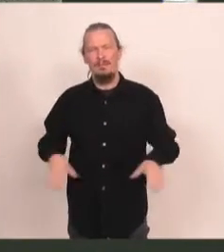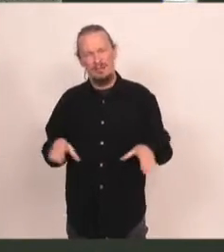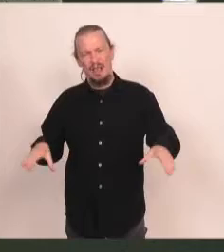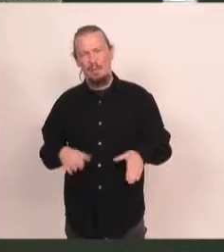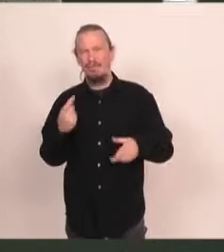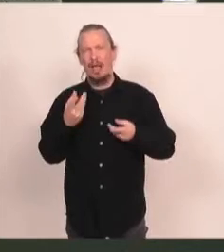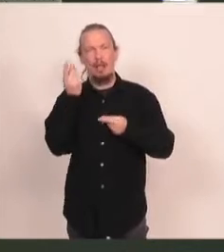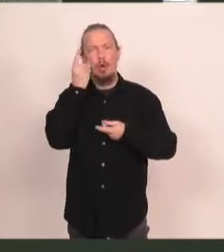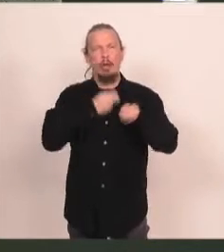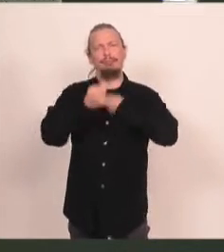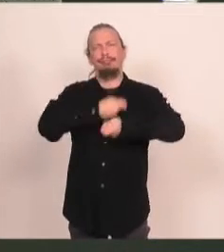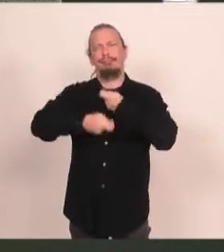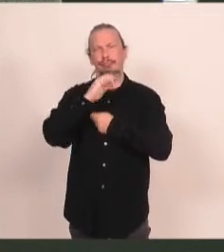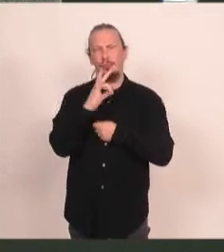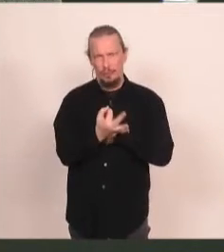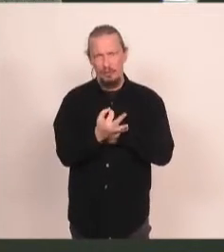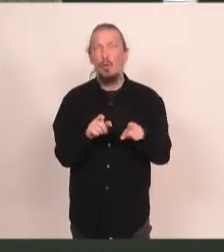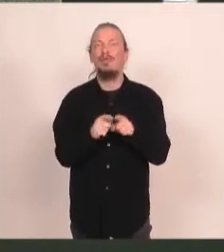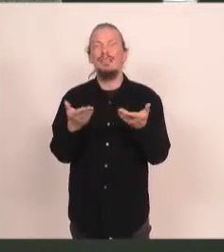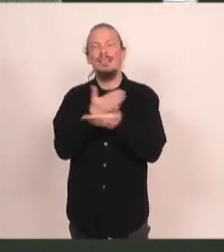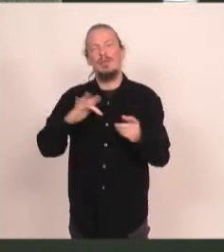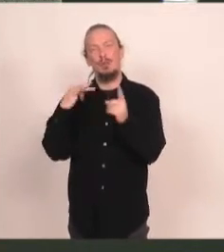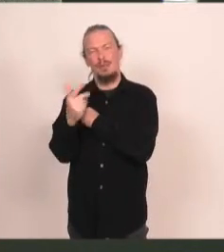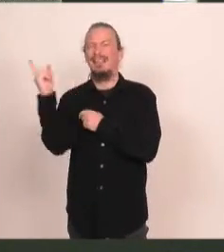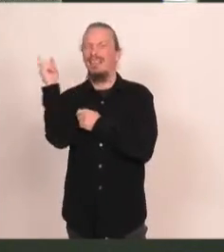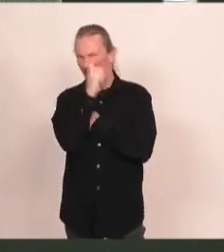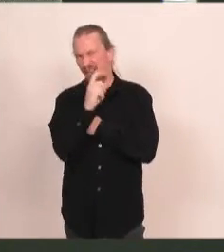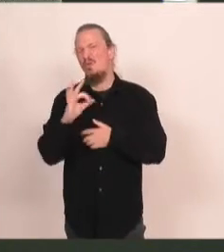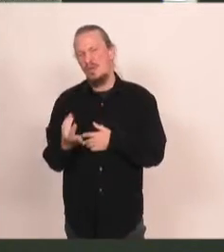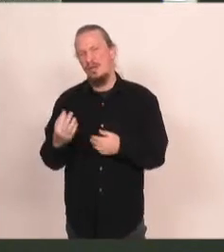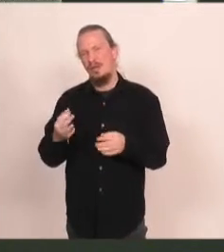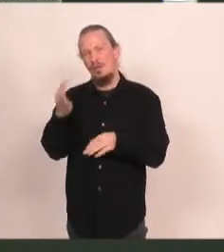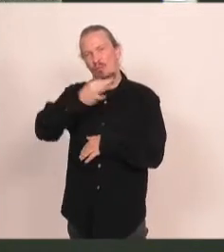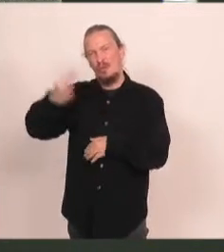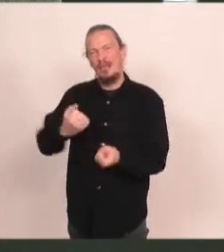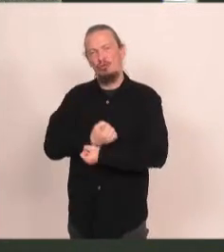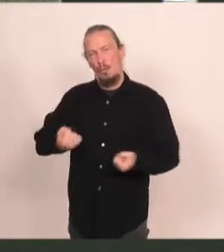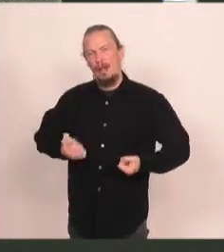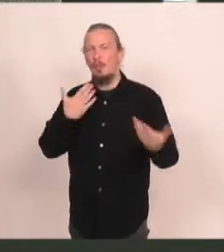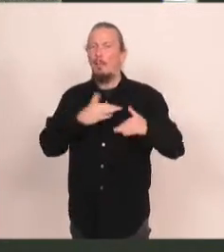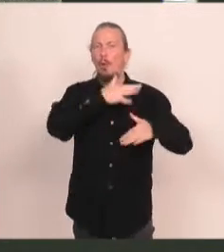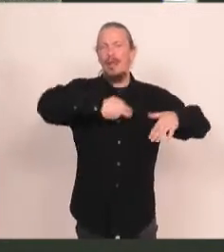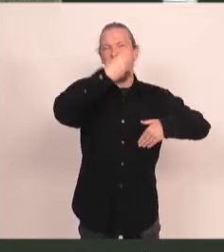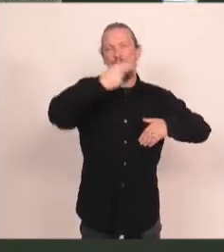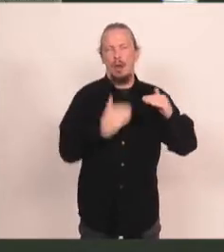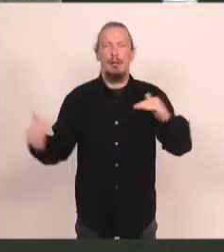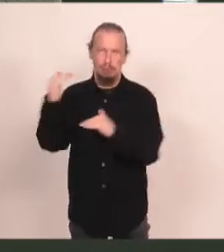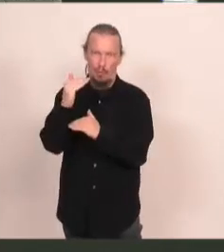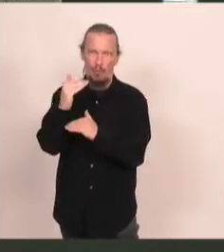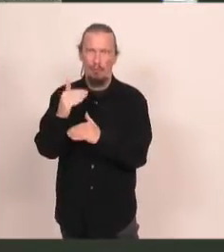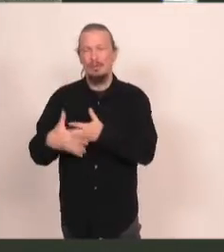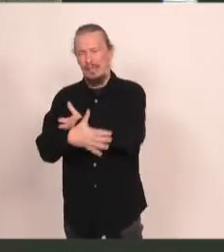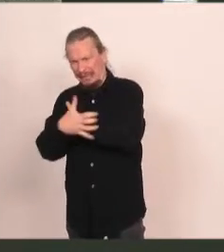de stupéfiants d'une part, de même qu'à une situation sociale difficile avec un taux de chômage supérieur à la moyenne nationale, une grande